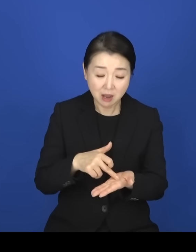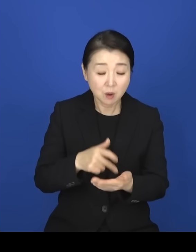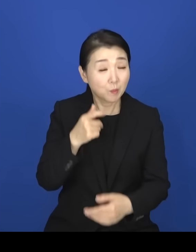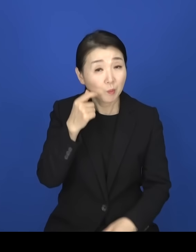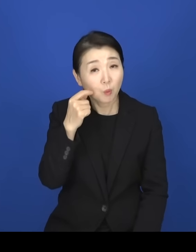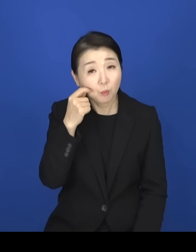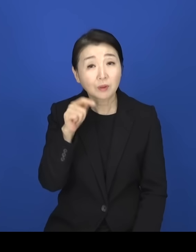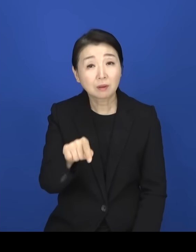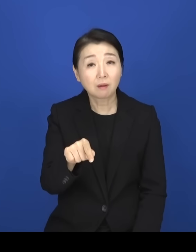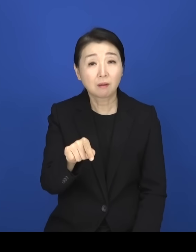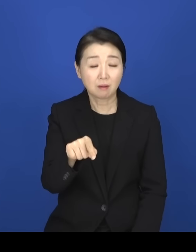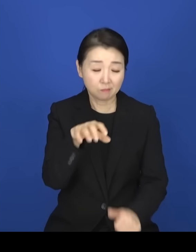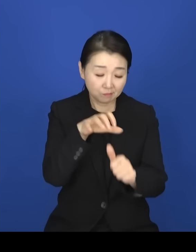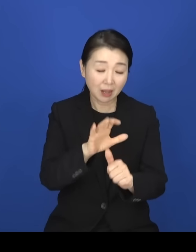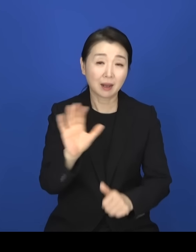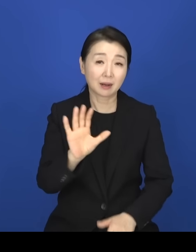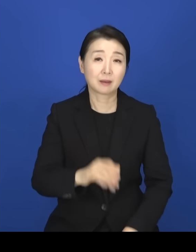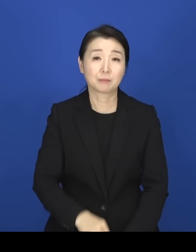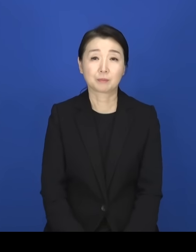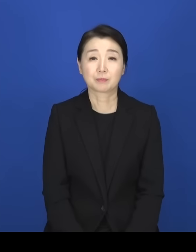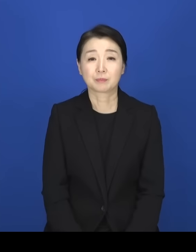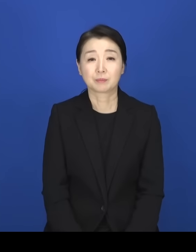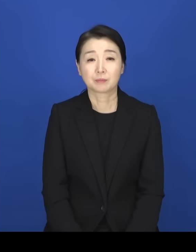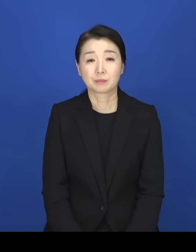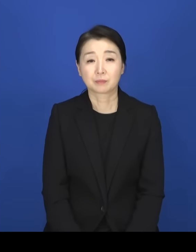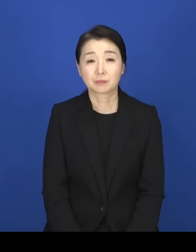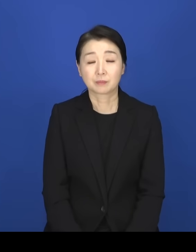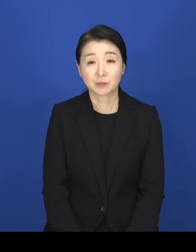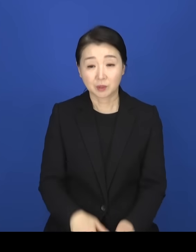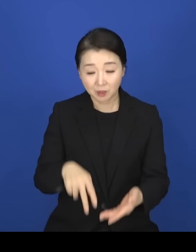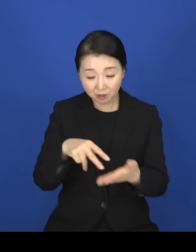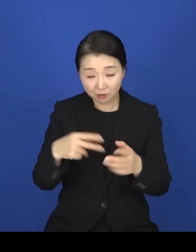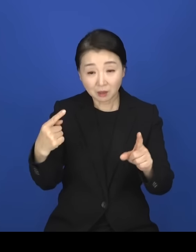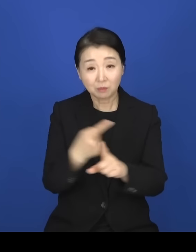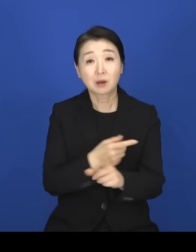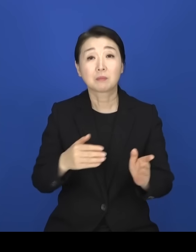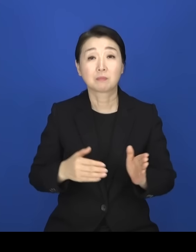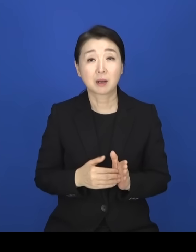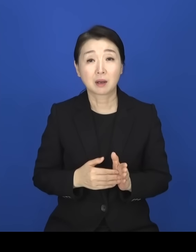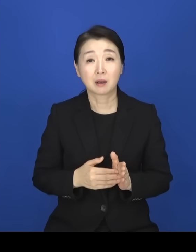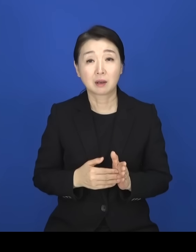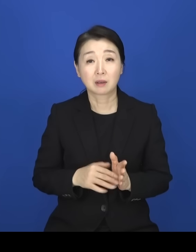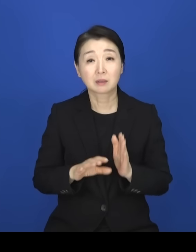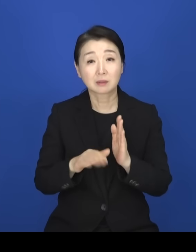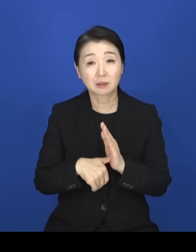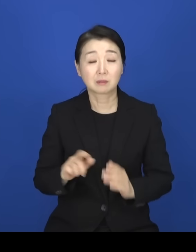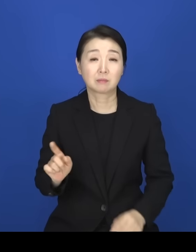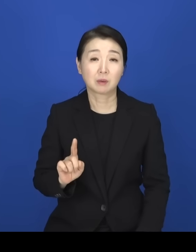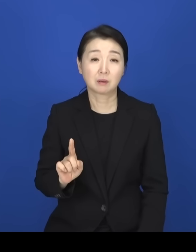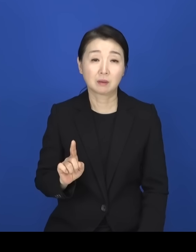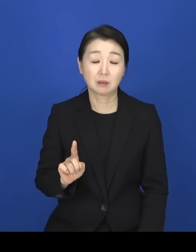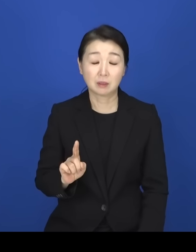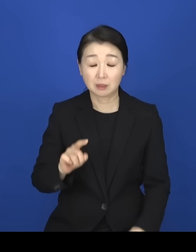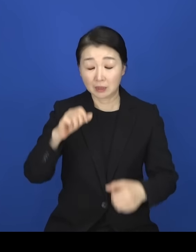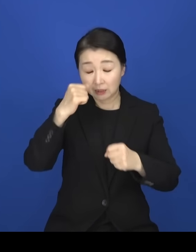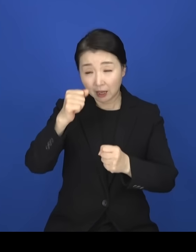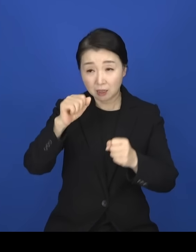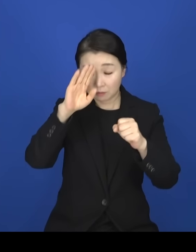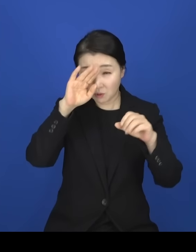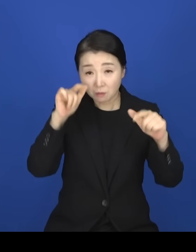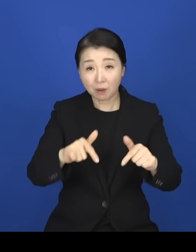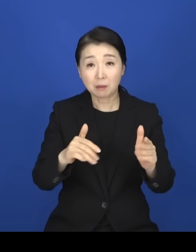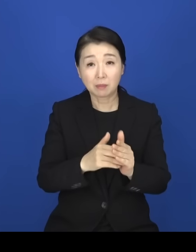못하는 것들에 대한 거에 갇히지 않는 거예요. 시점 변화를 시켜주시더라고요. 그러면서 사실은 다리가 난 걸